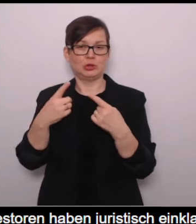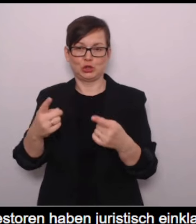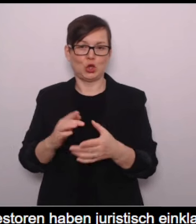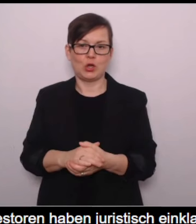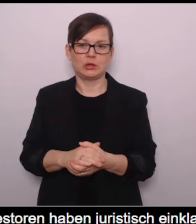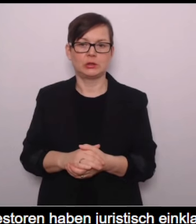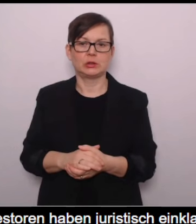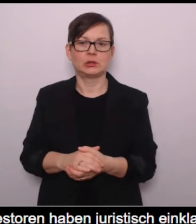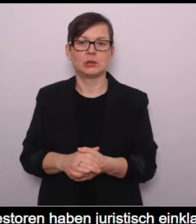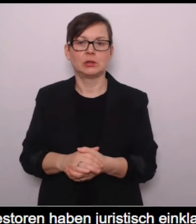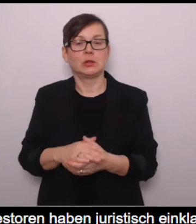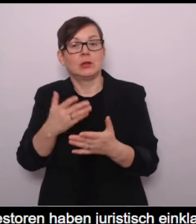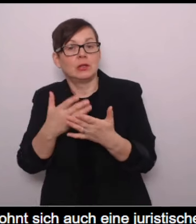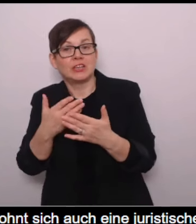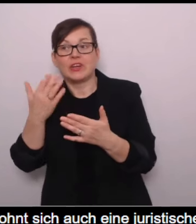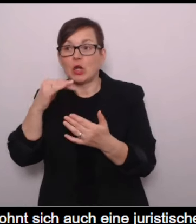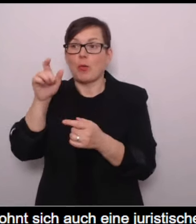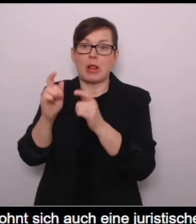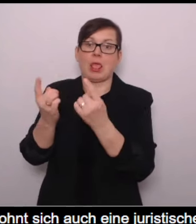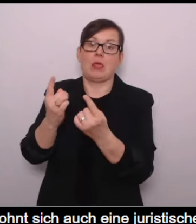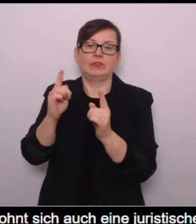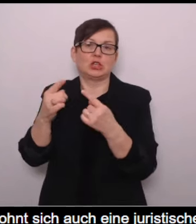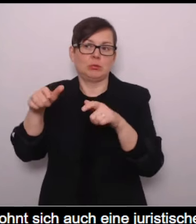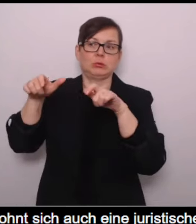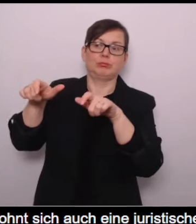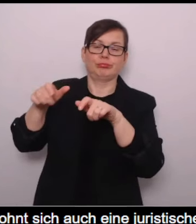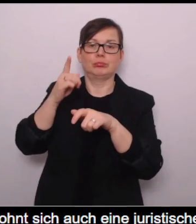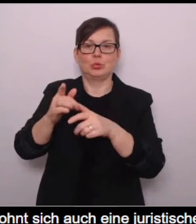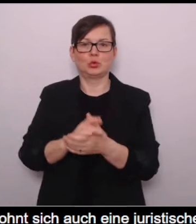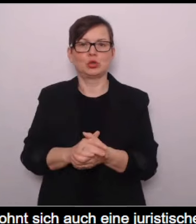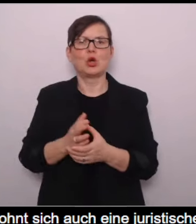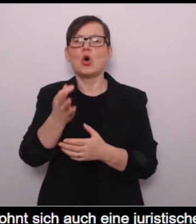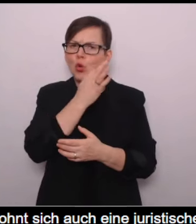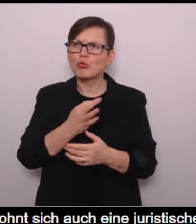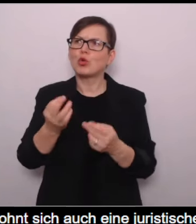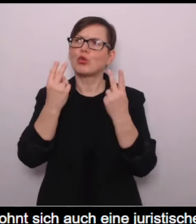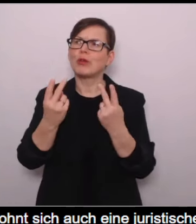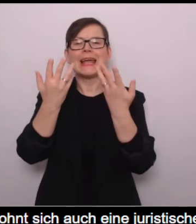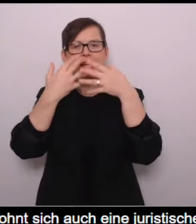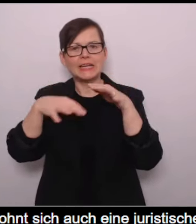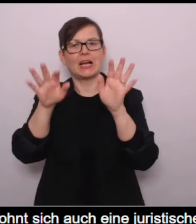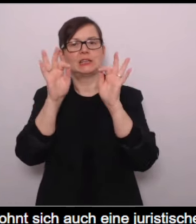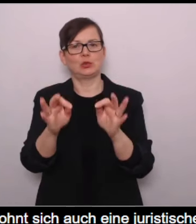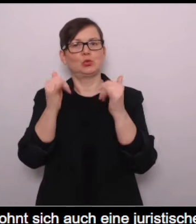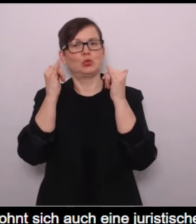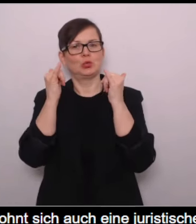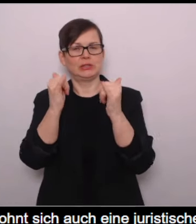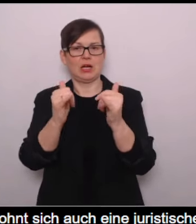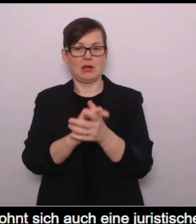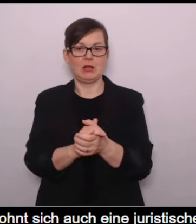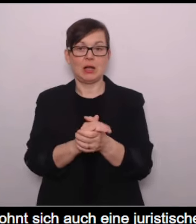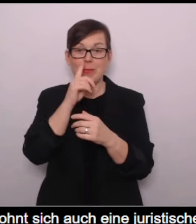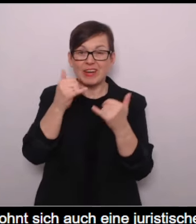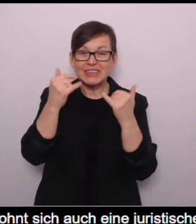auch verhindert, dass es einen zusätzlichen Schub gibt. Möglicherweise durch entsprechende Einbürgerungen deswegen. Und wir